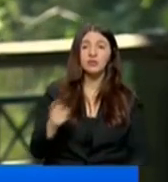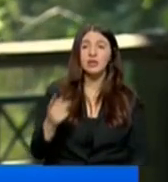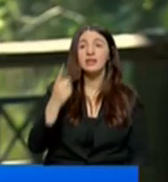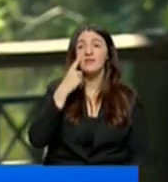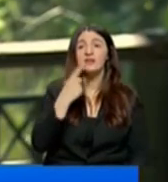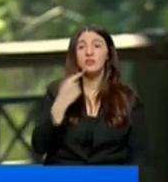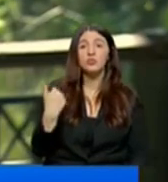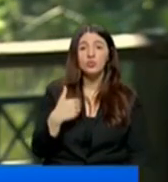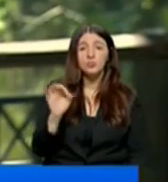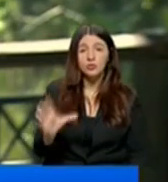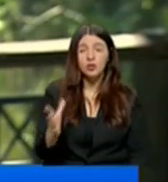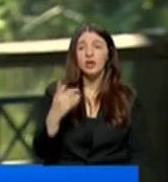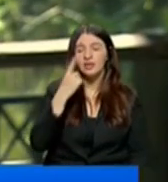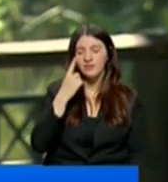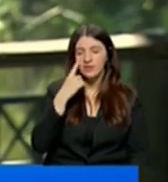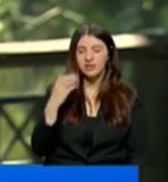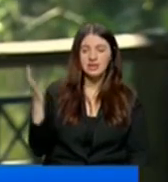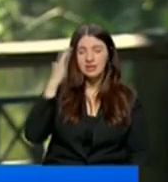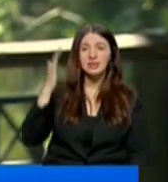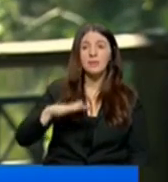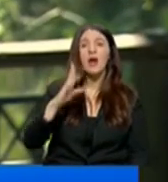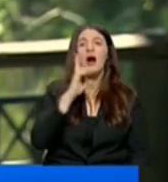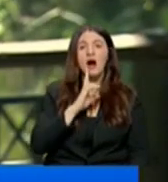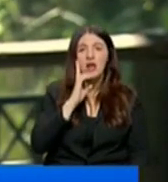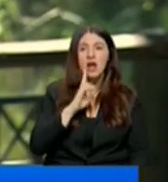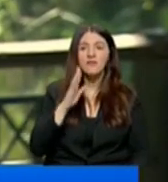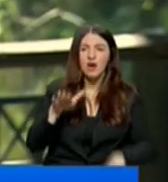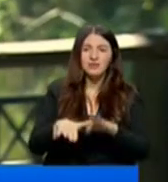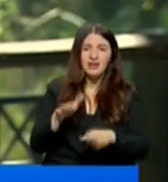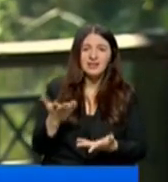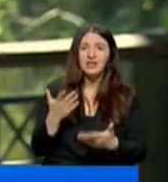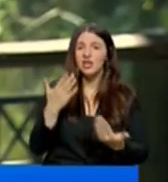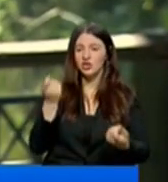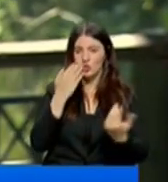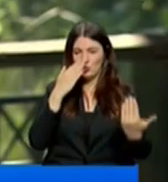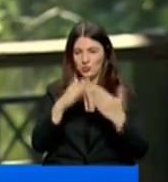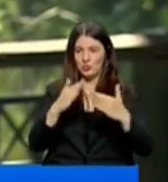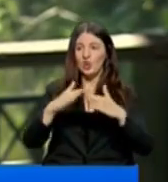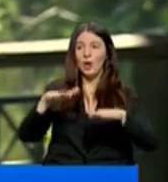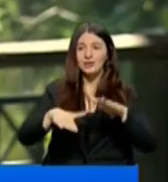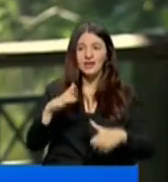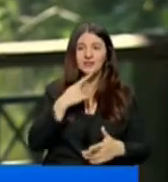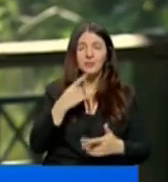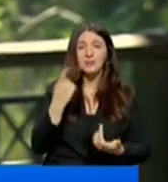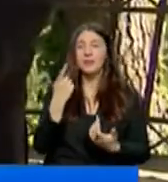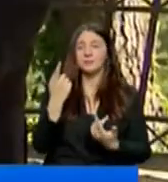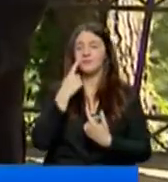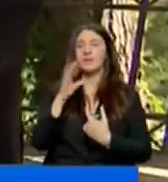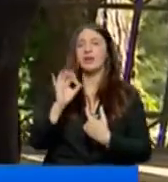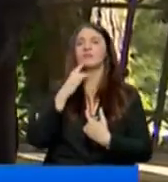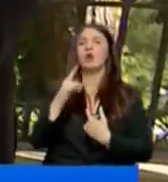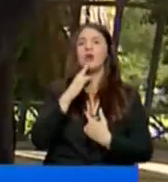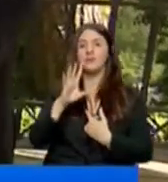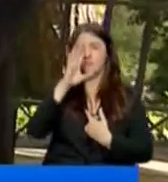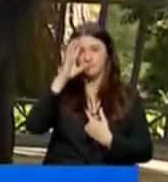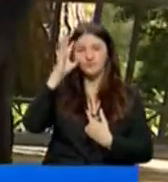Devlet dediğiniz kurum budur. Devletin temeli ahlak ve adalettir, liyakat ve adalettir. İşi, bakın ben hep şunu